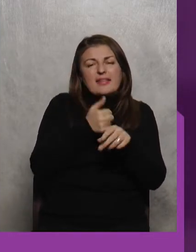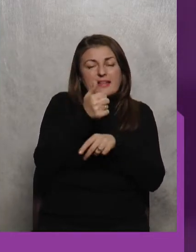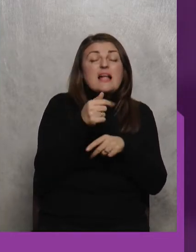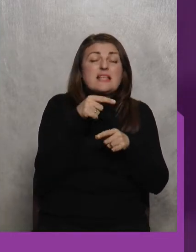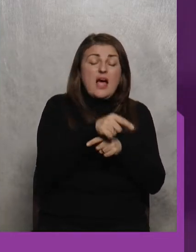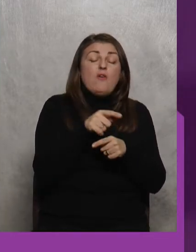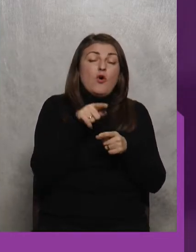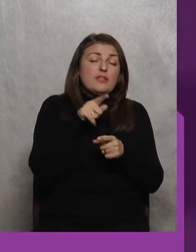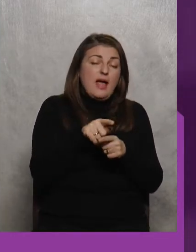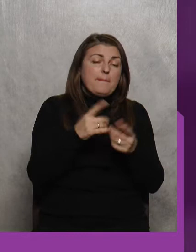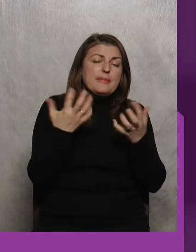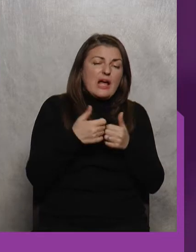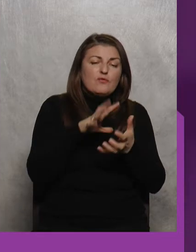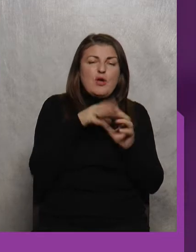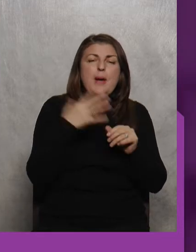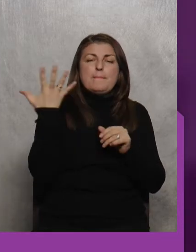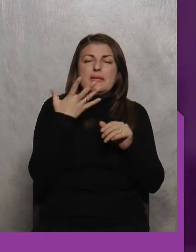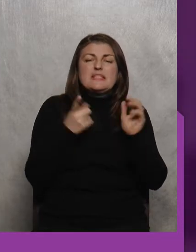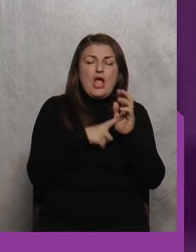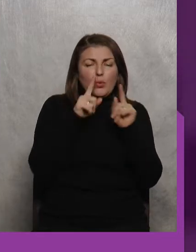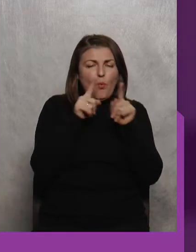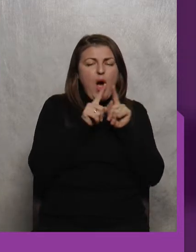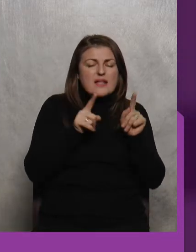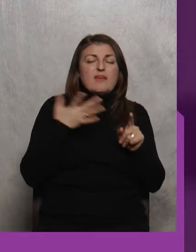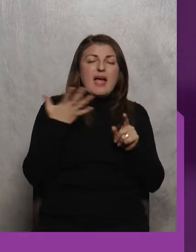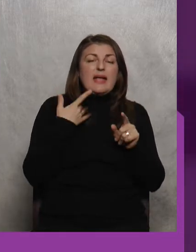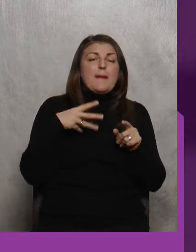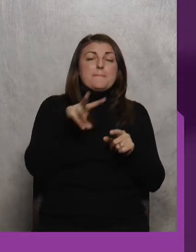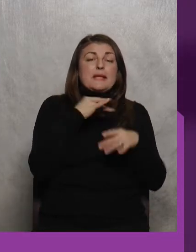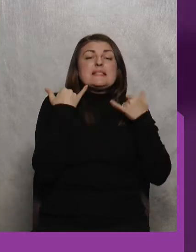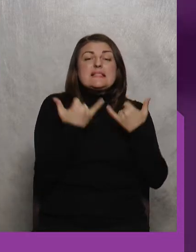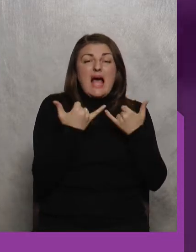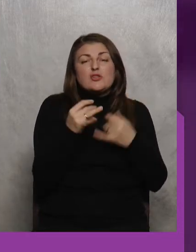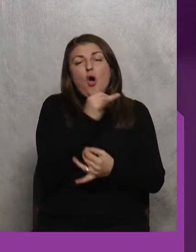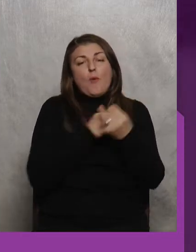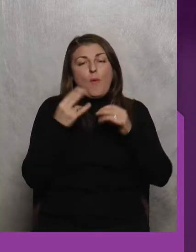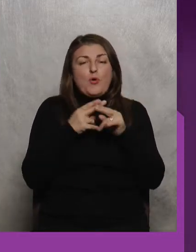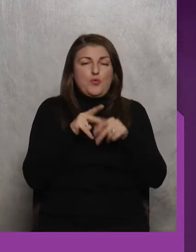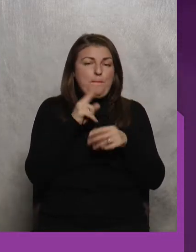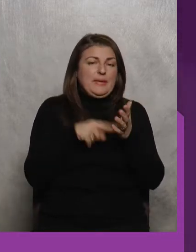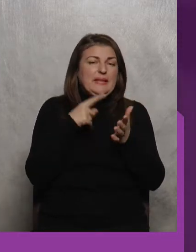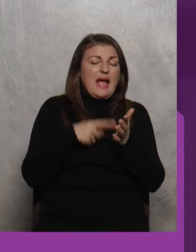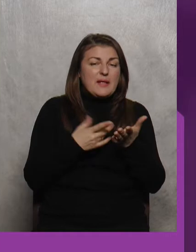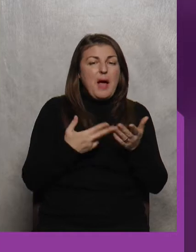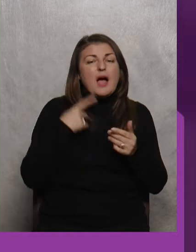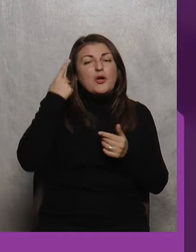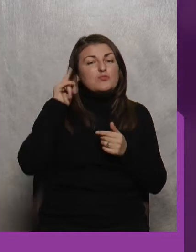там нараховано 56 нюансів, які ми і зараз обговорюємо по цьому питанню. От. А я думаю, пане Геннадію, у